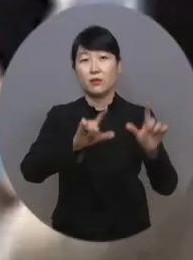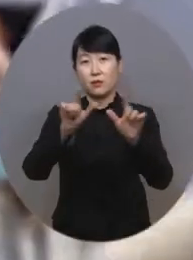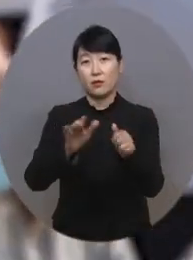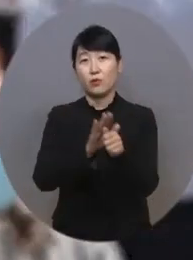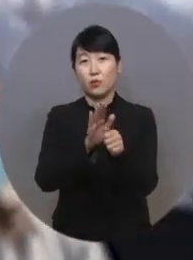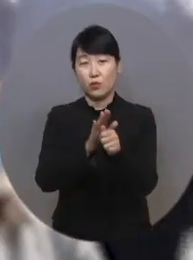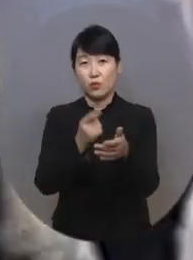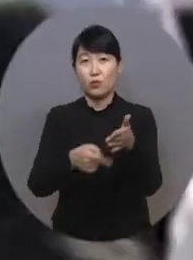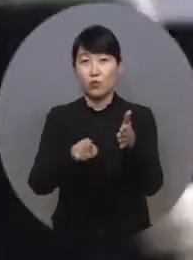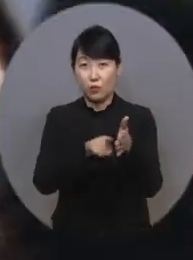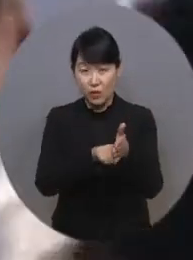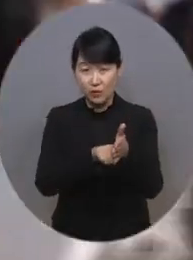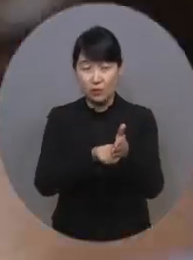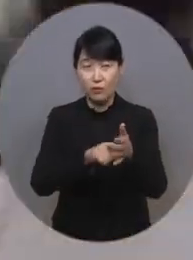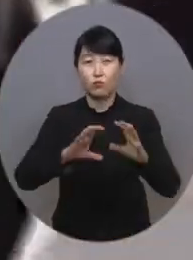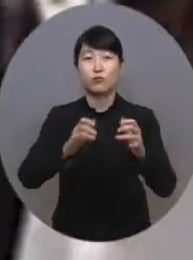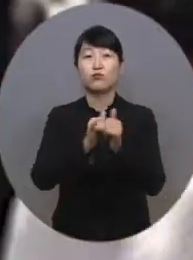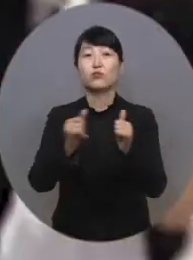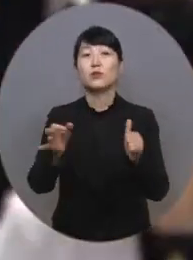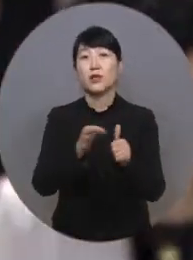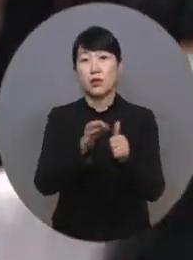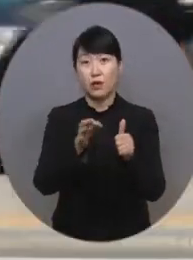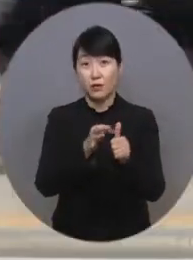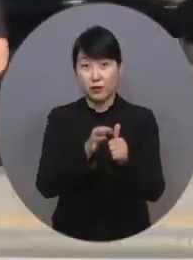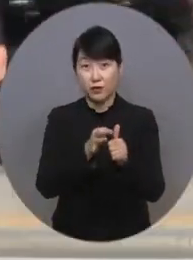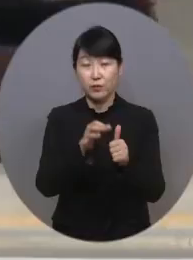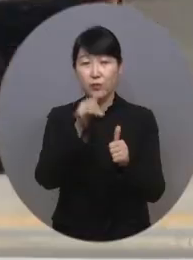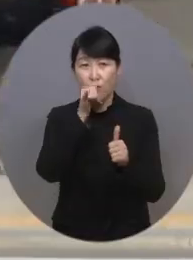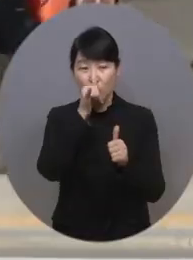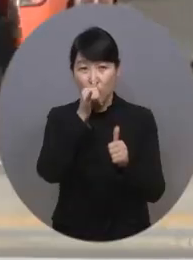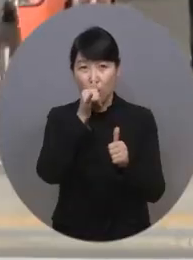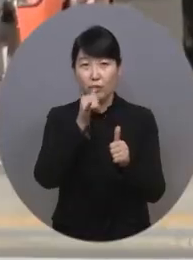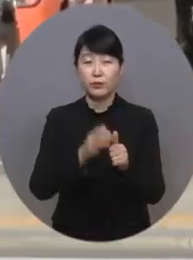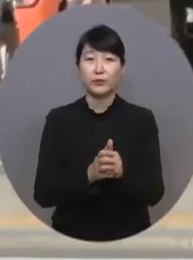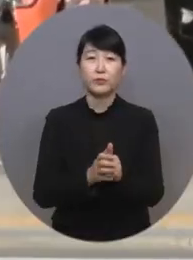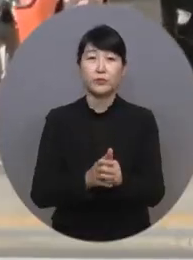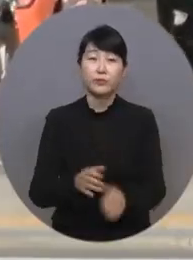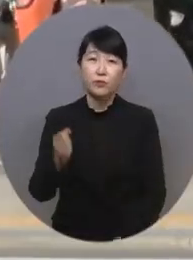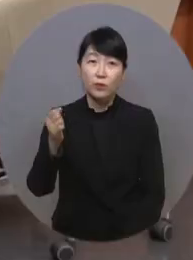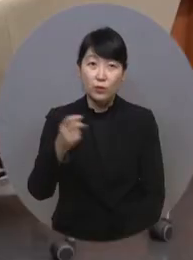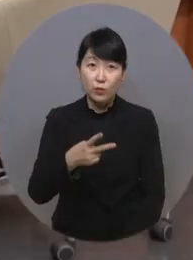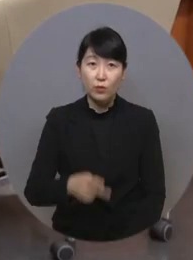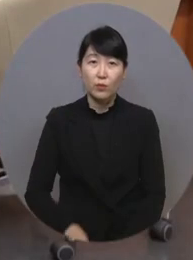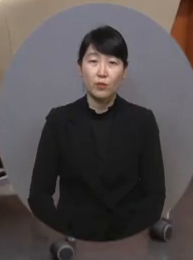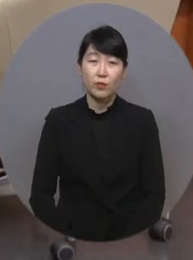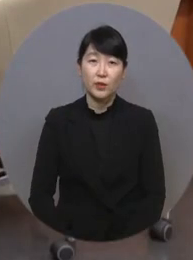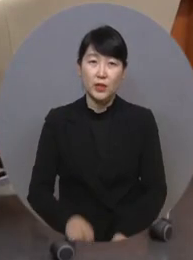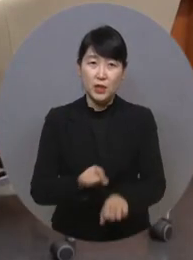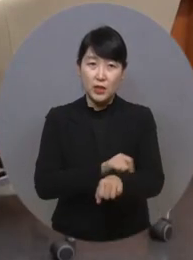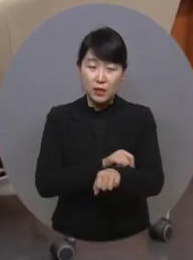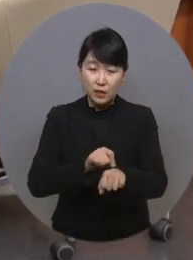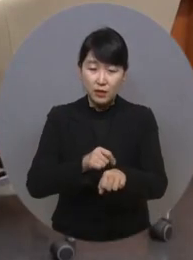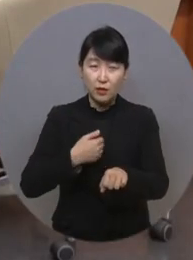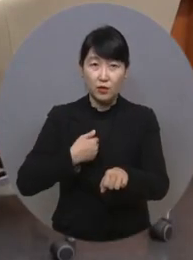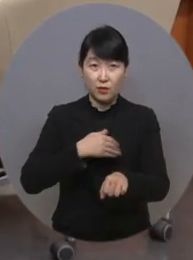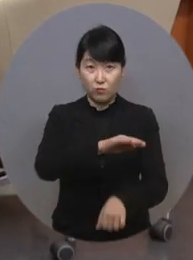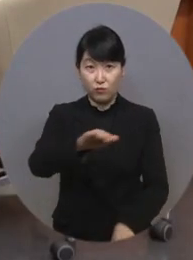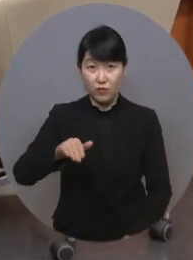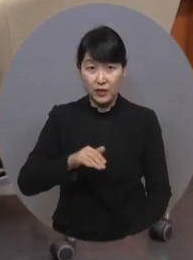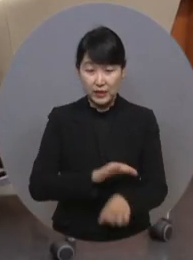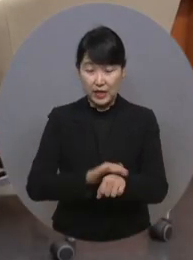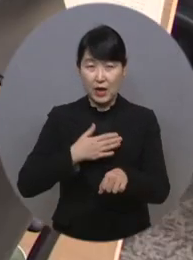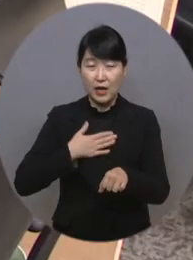제도, 그중 국민연금은 변화하는 시대 속에 동반자로서 함께하고 있습니다. 특히 우리에게 가장